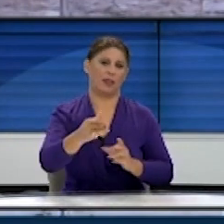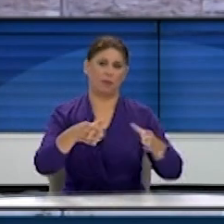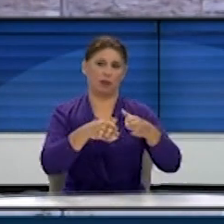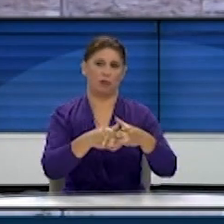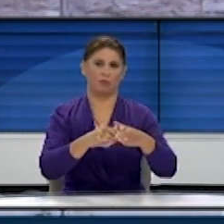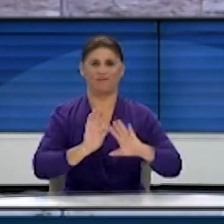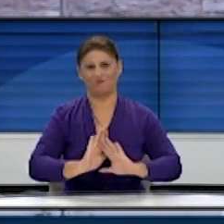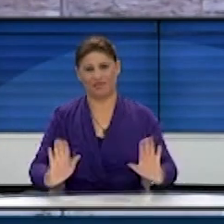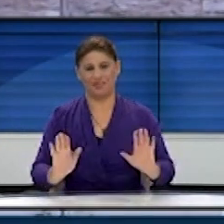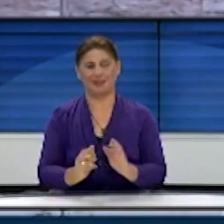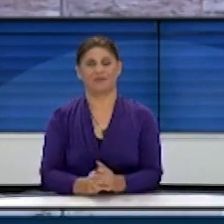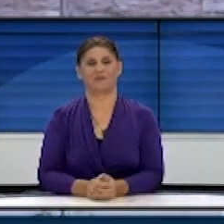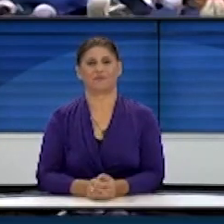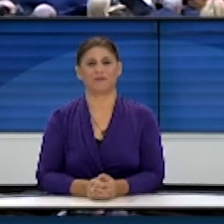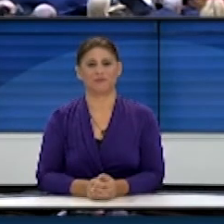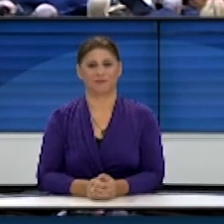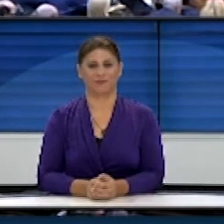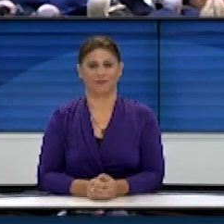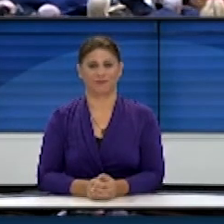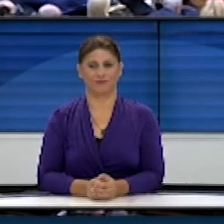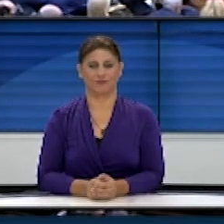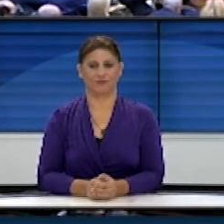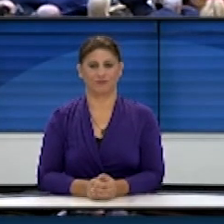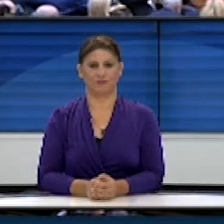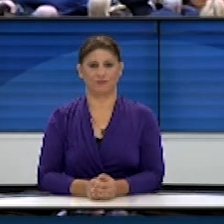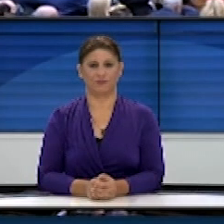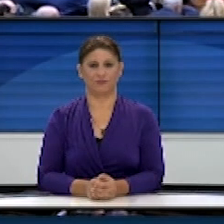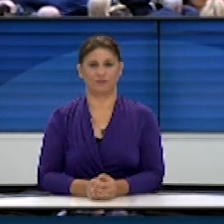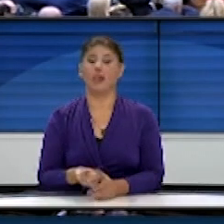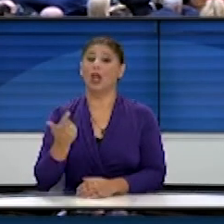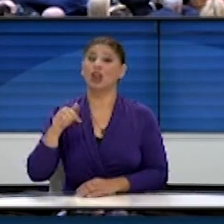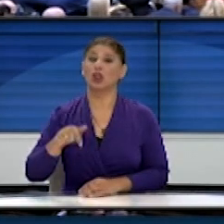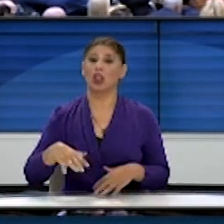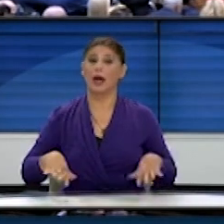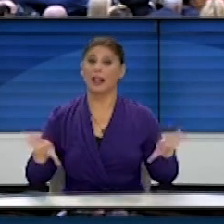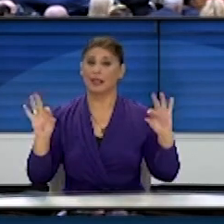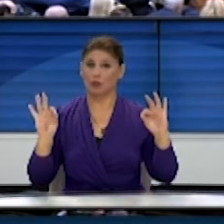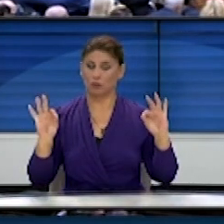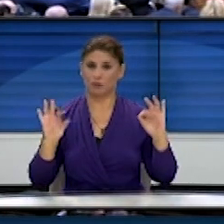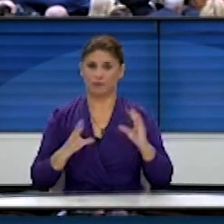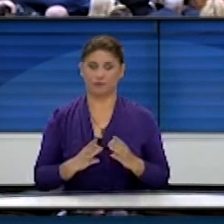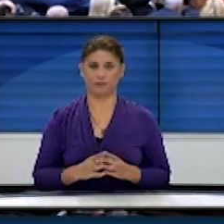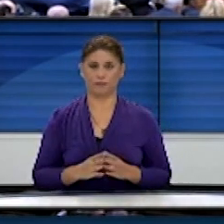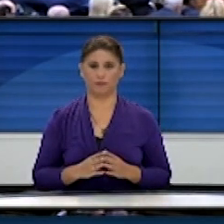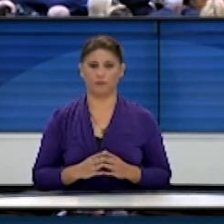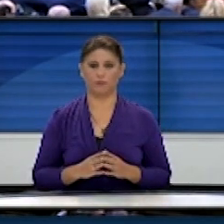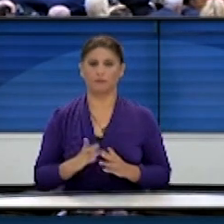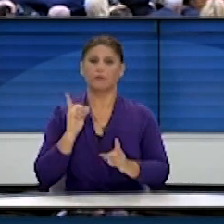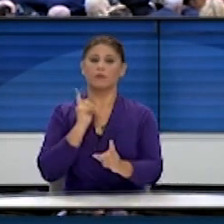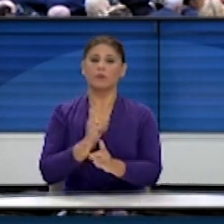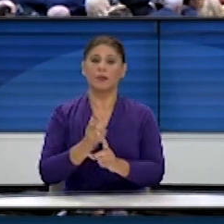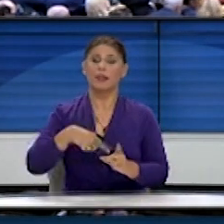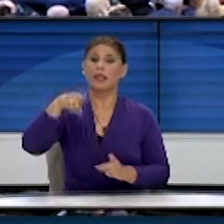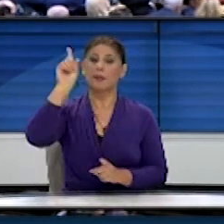απλώς επειδή να το δέσω και με την κουβέντα που κάνουμε, ότι μόλις ανακοινώθηκε το Market Pass, αυτή η άλλη